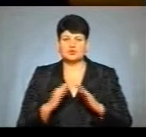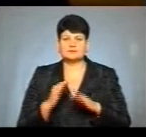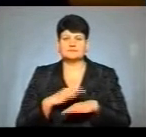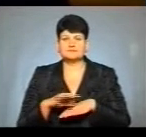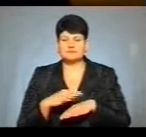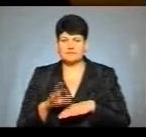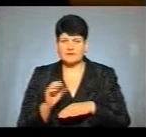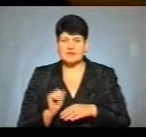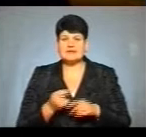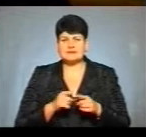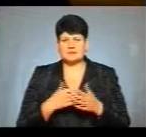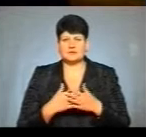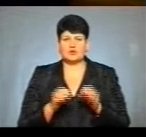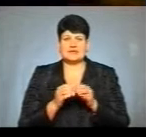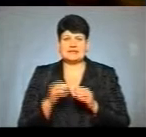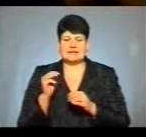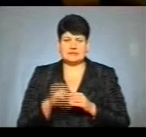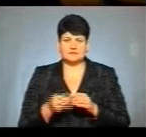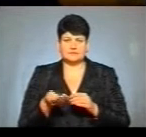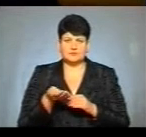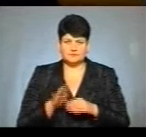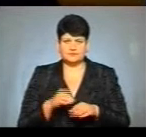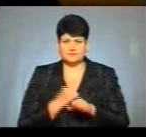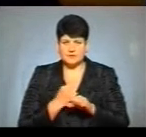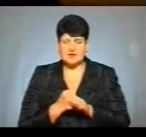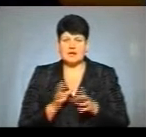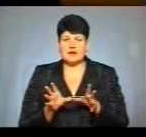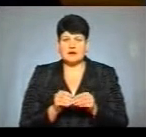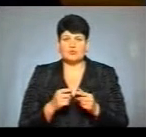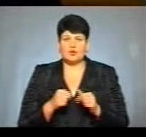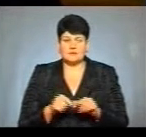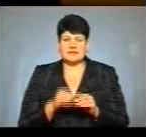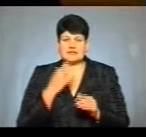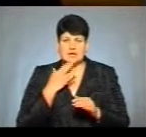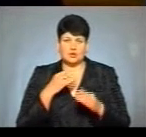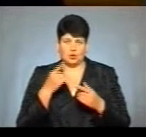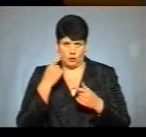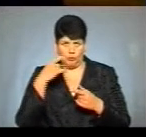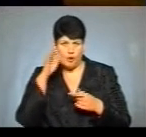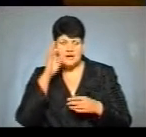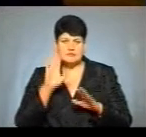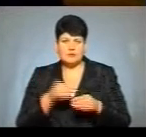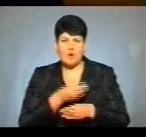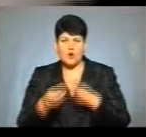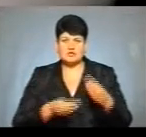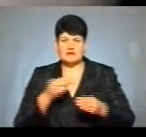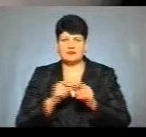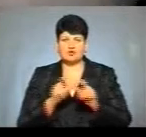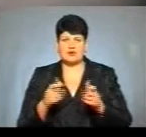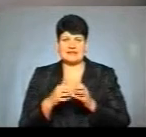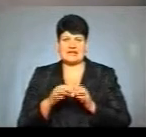насильства. Це буде близько 10 тисяч буклетів. І спільно з органами національної поліції будемо це роздавати, розповсюджувати по школах серед